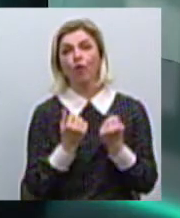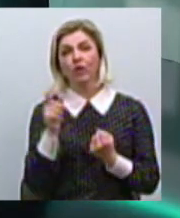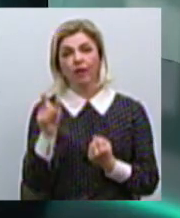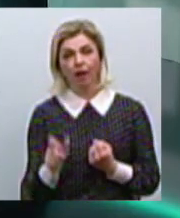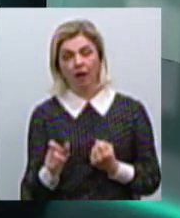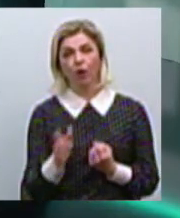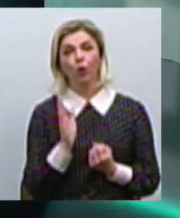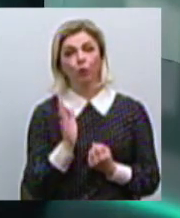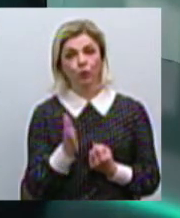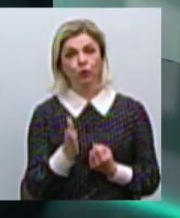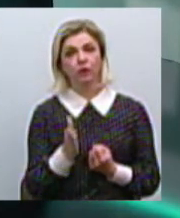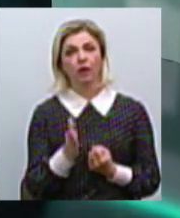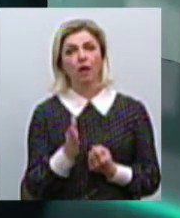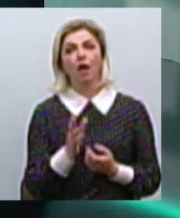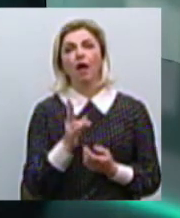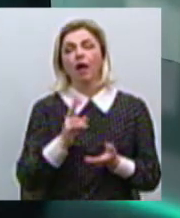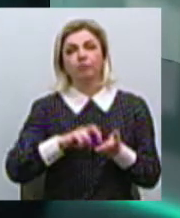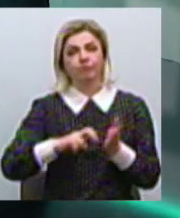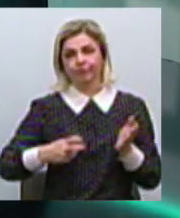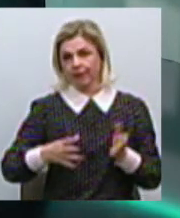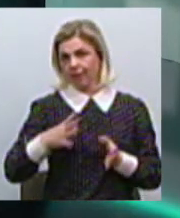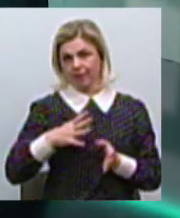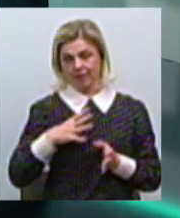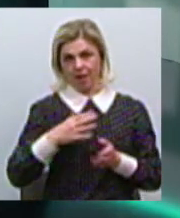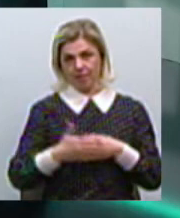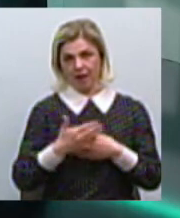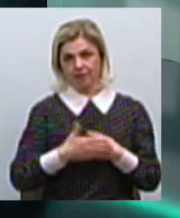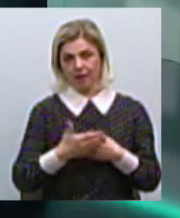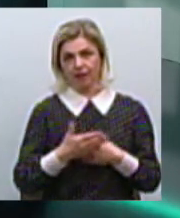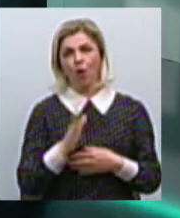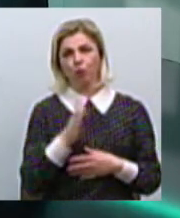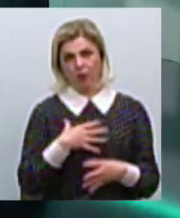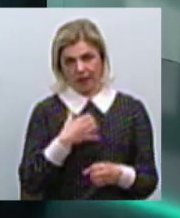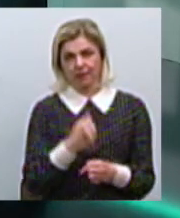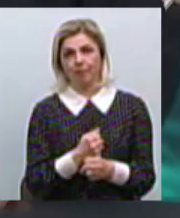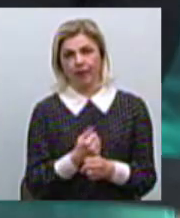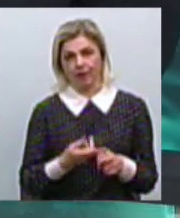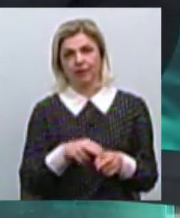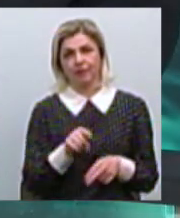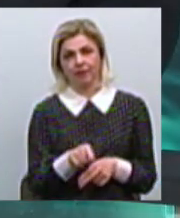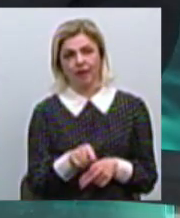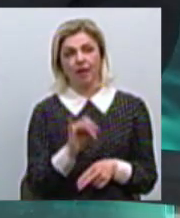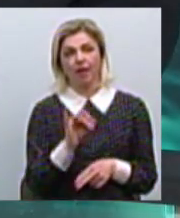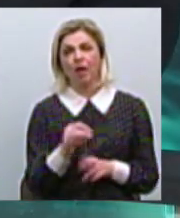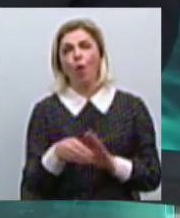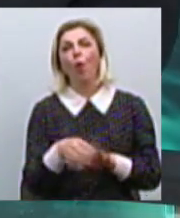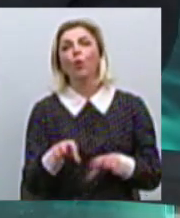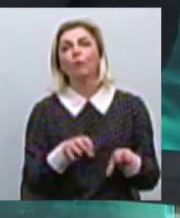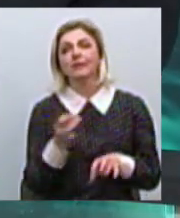буде... невідворотність покарання буде, я сподіваюся, дисциплінувати. Ну і вибачте, корупція. Я